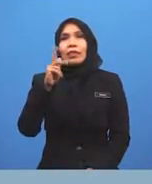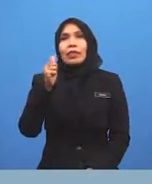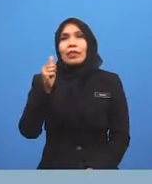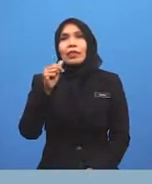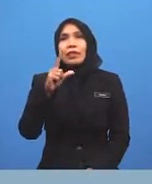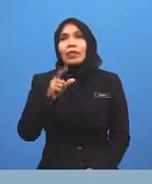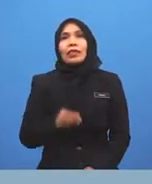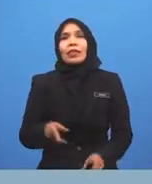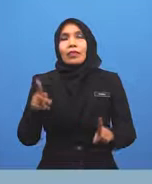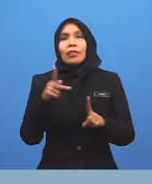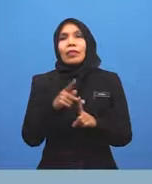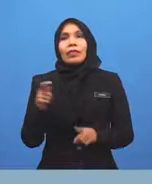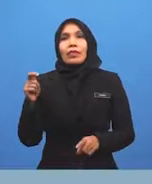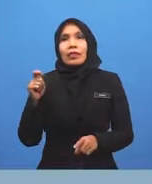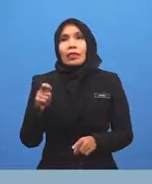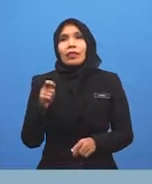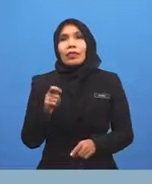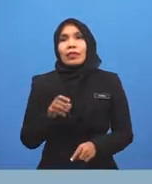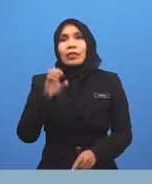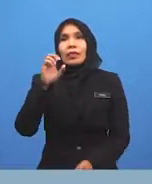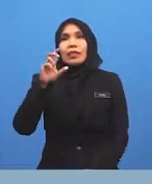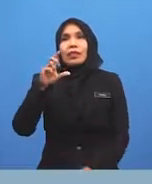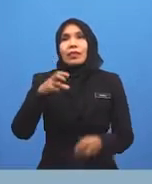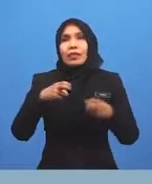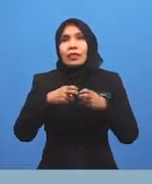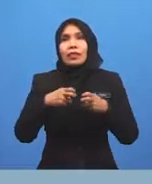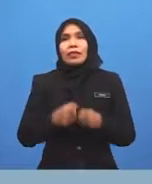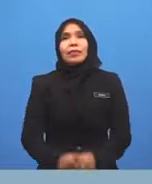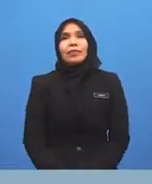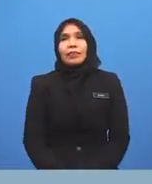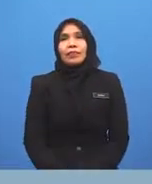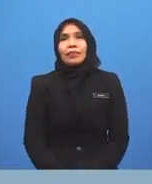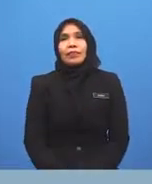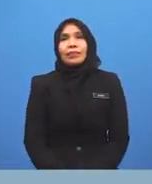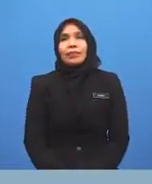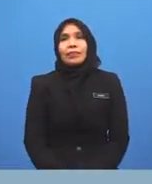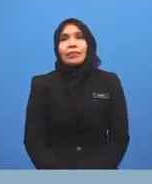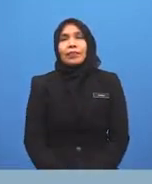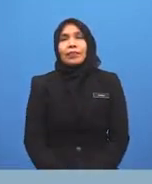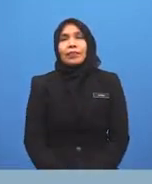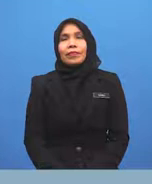Penjana elektrik bekerja berdasarkan prinsip aruhan elektromagnet.